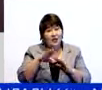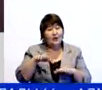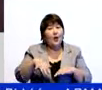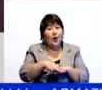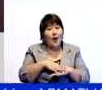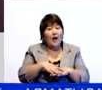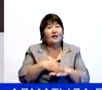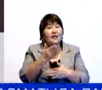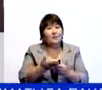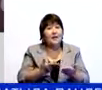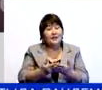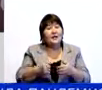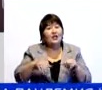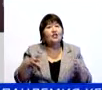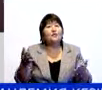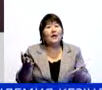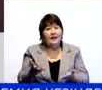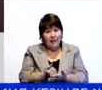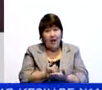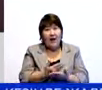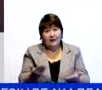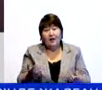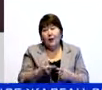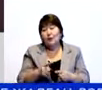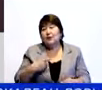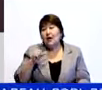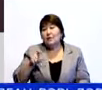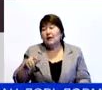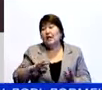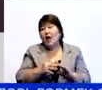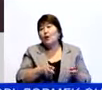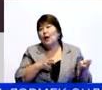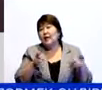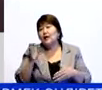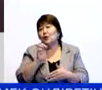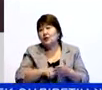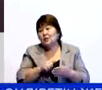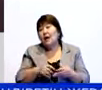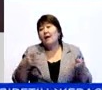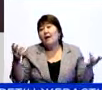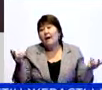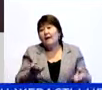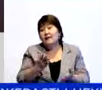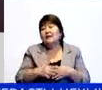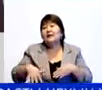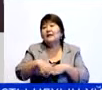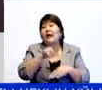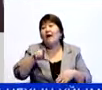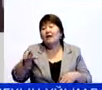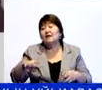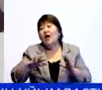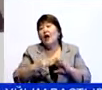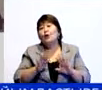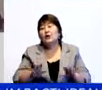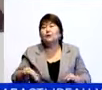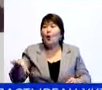халықтың мәселелерін шешімін табатындай осы мамандардың ауылға келу себебі осы қажет ететін халықтар осы ауданға